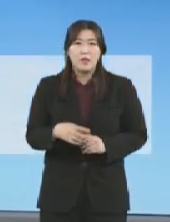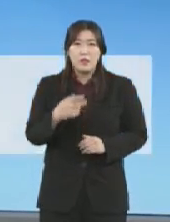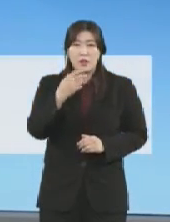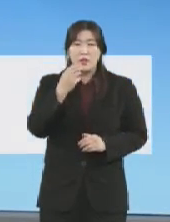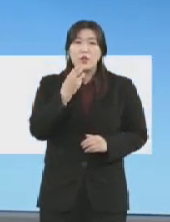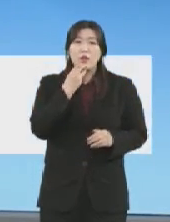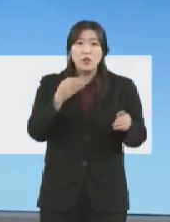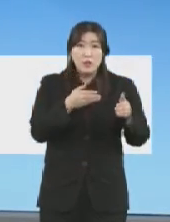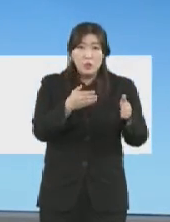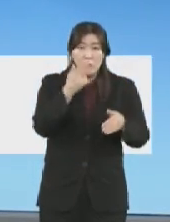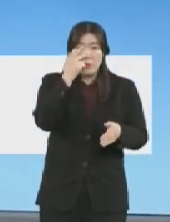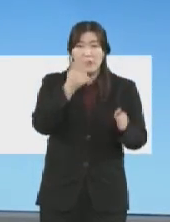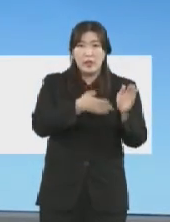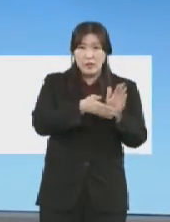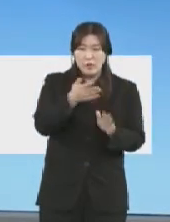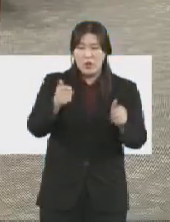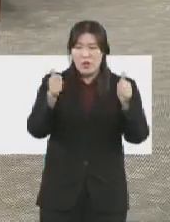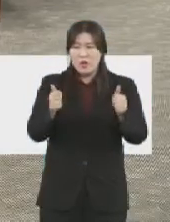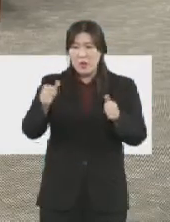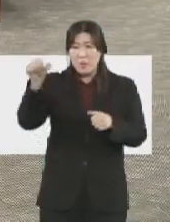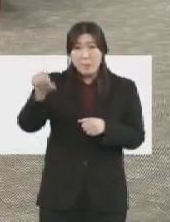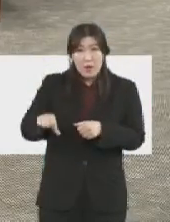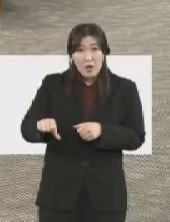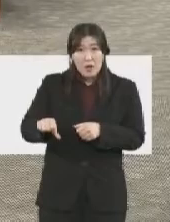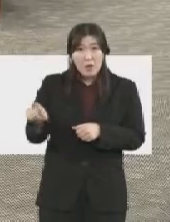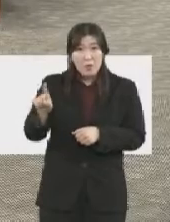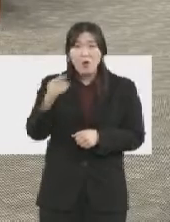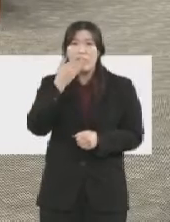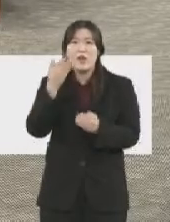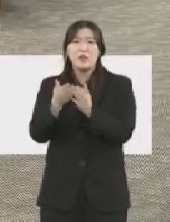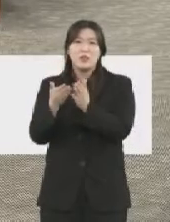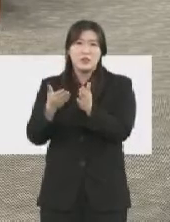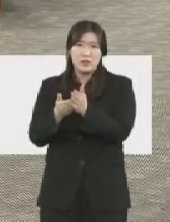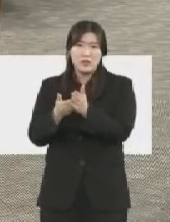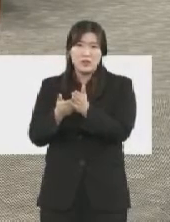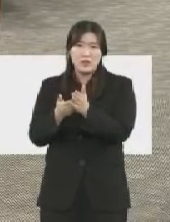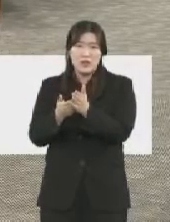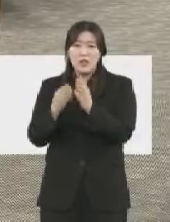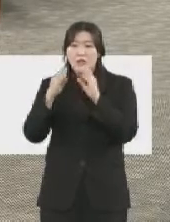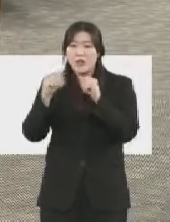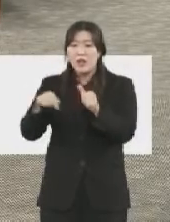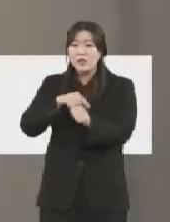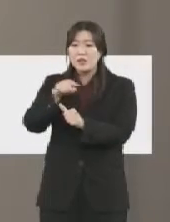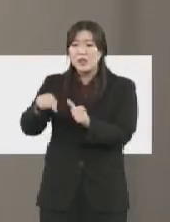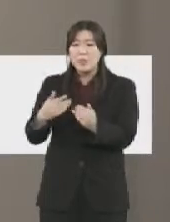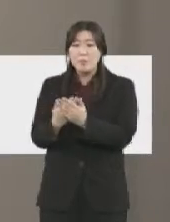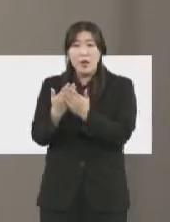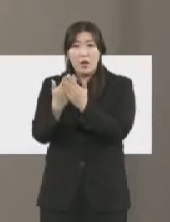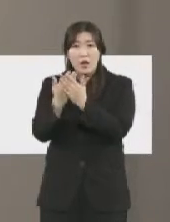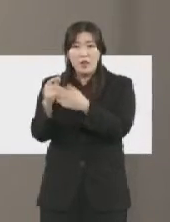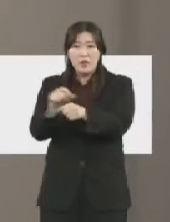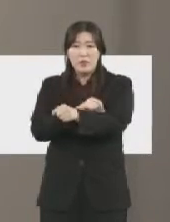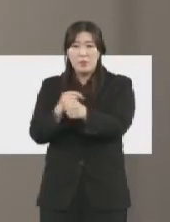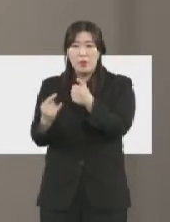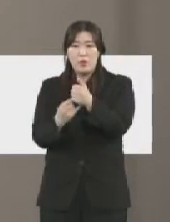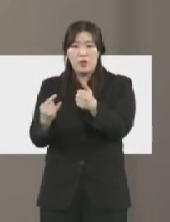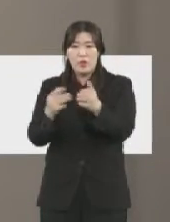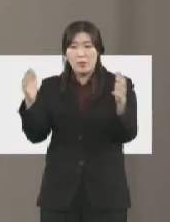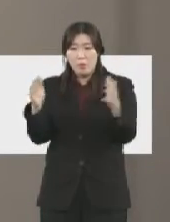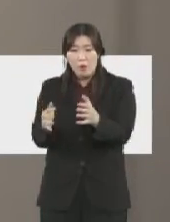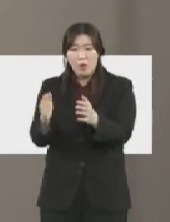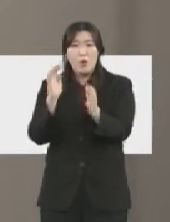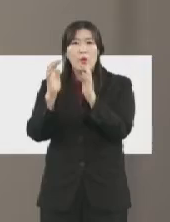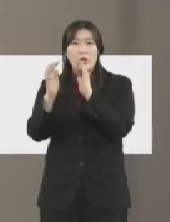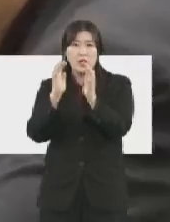경기도 평택시와의 도계 분쟁 소송에서 패한 충남도는 당진항 매립지 범도민대책위원회를 열어